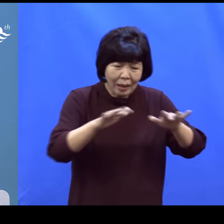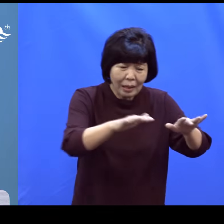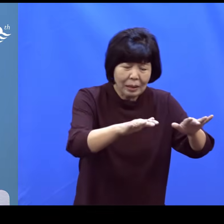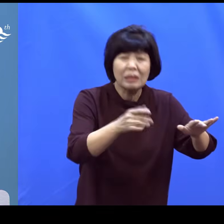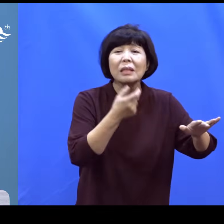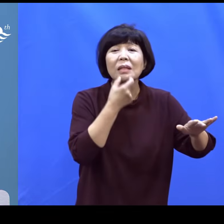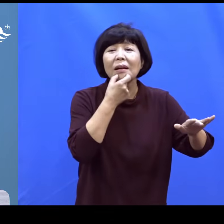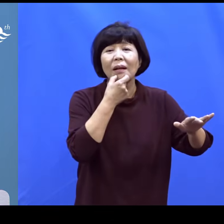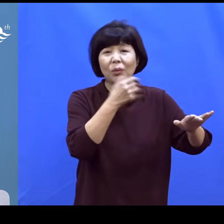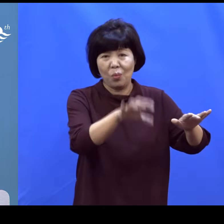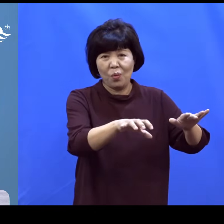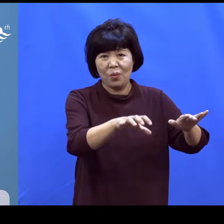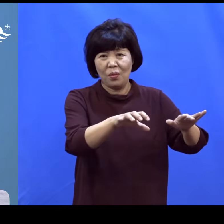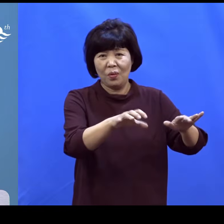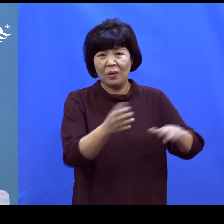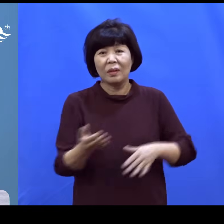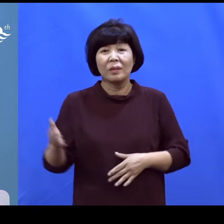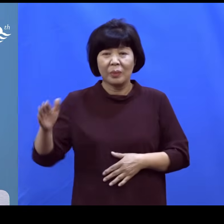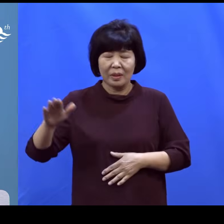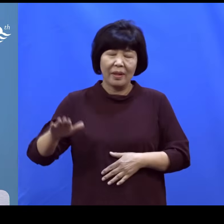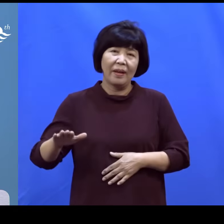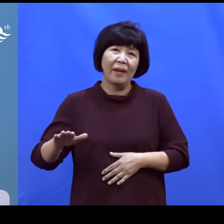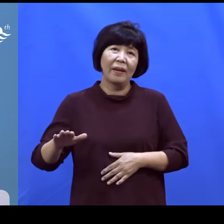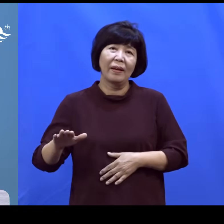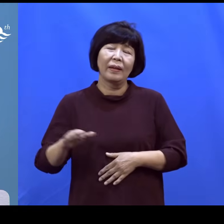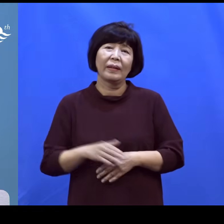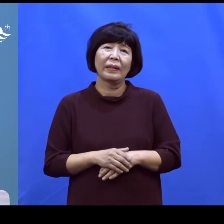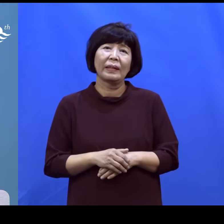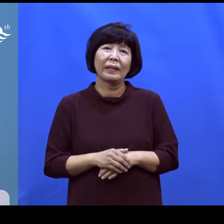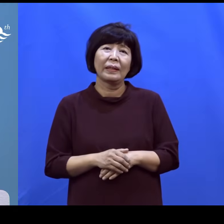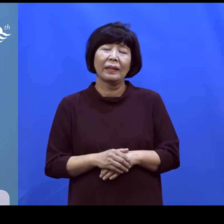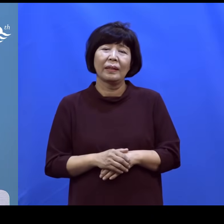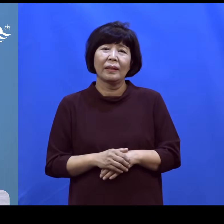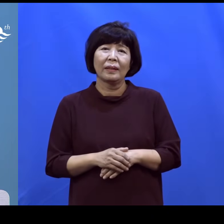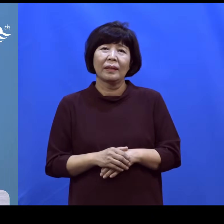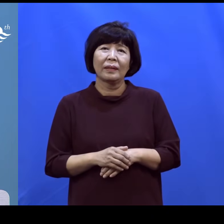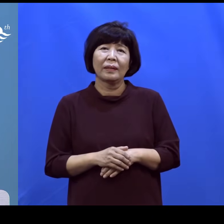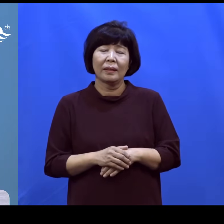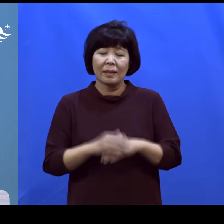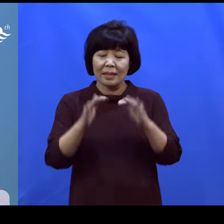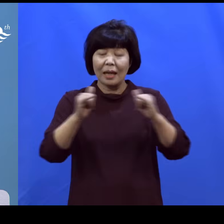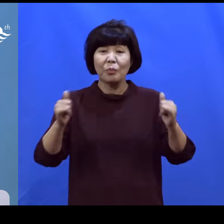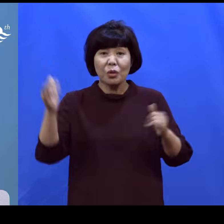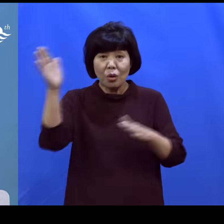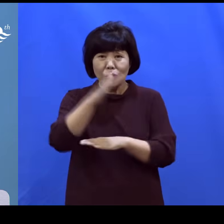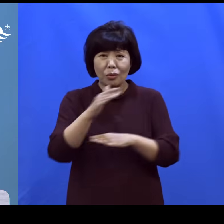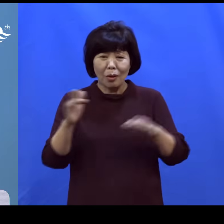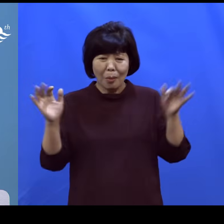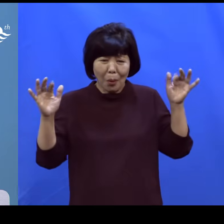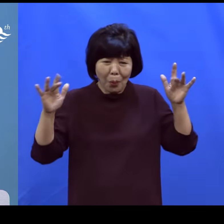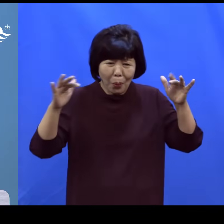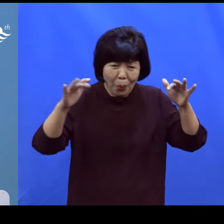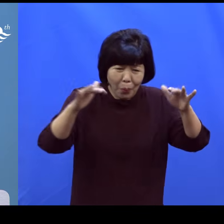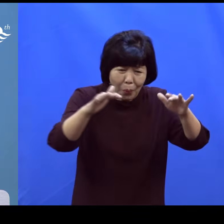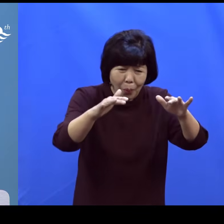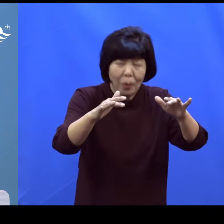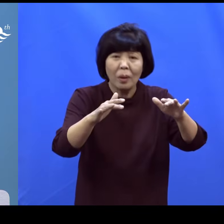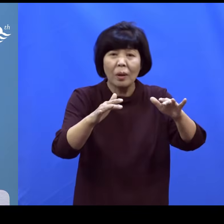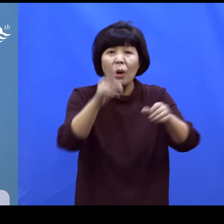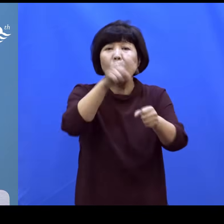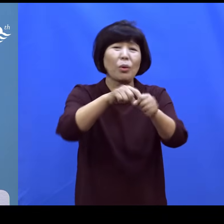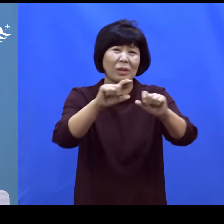들어가서 외치는 자의 소리가 됐다는 거예요. 스포트라이트를 받으려고 하는 게 아니에요. 그거 피한 것입니다. 여러분,